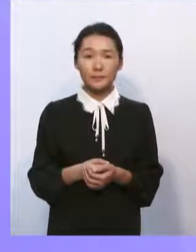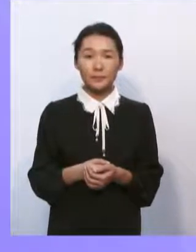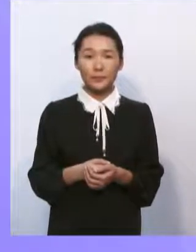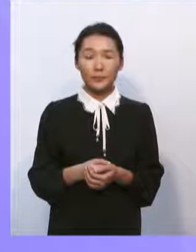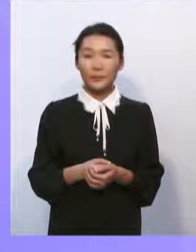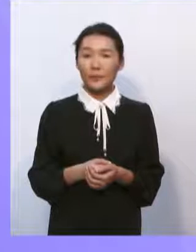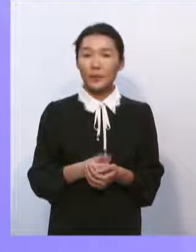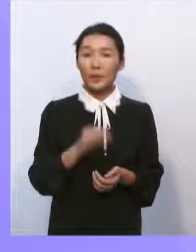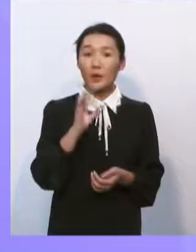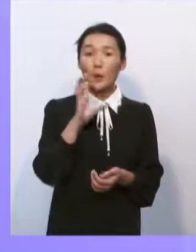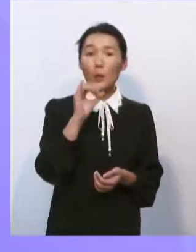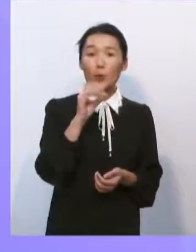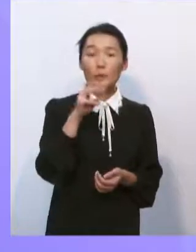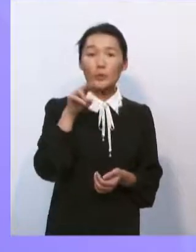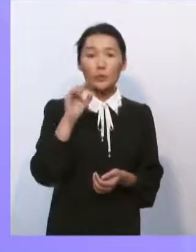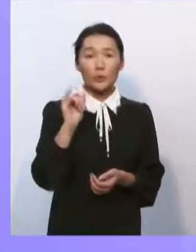Өсүмдүк майы.